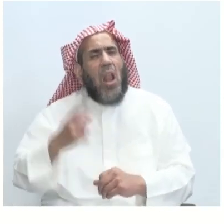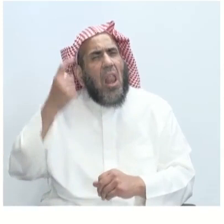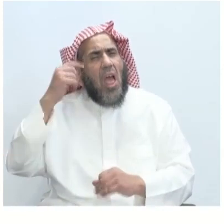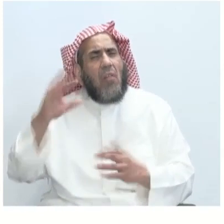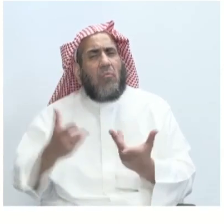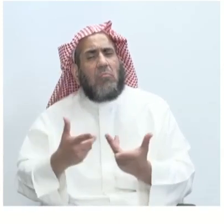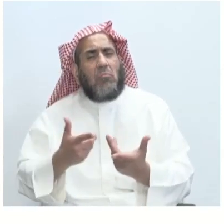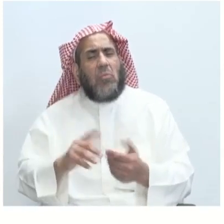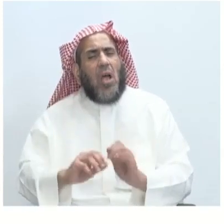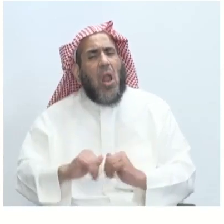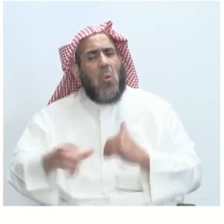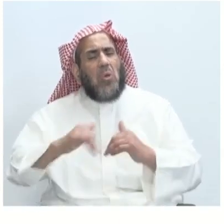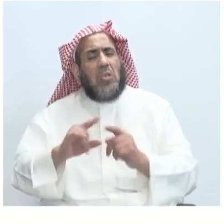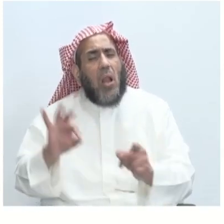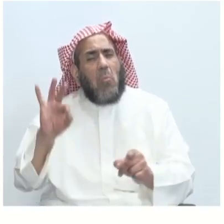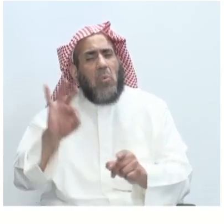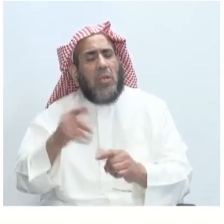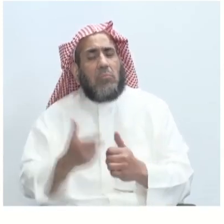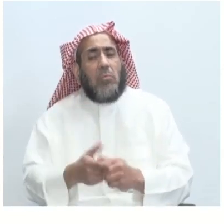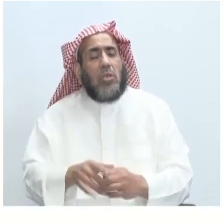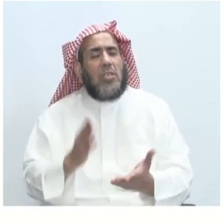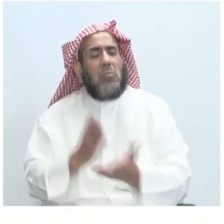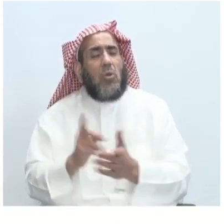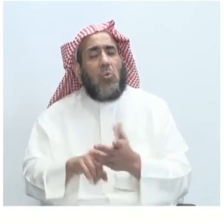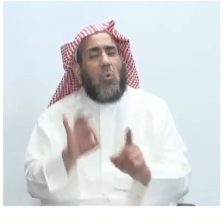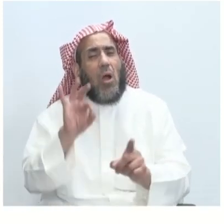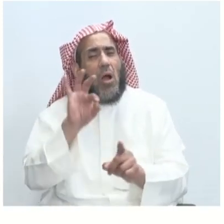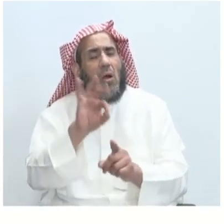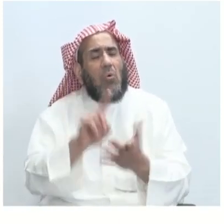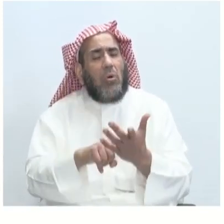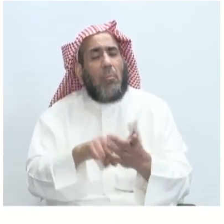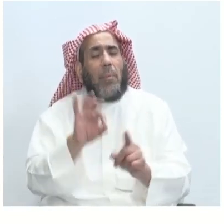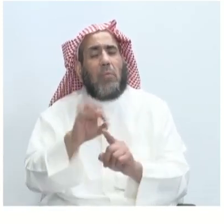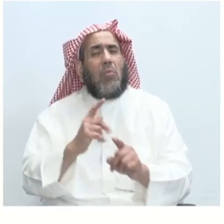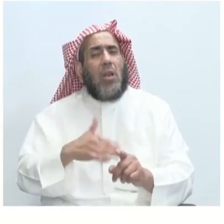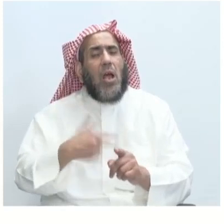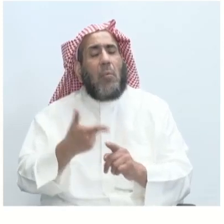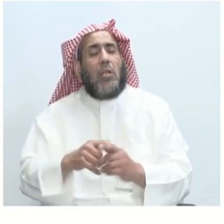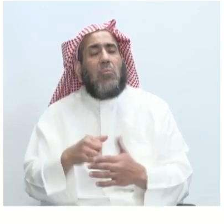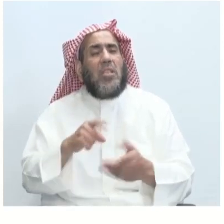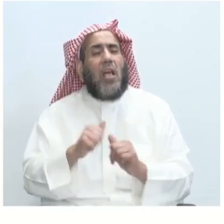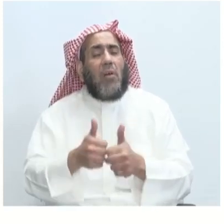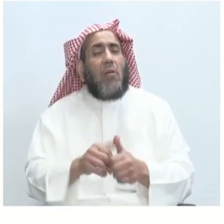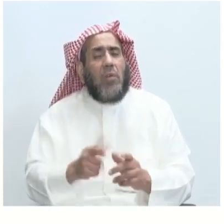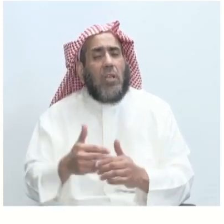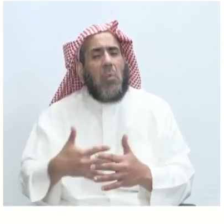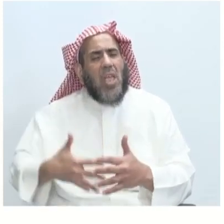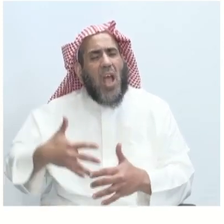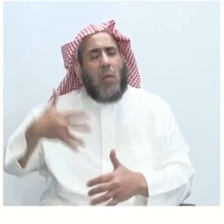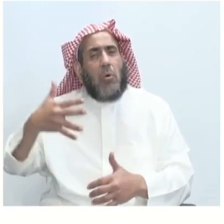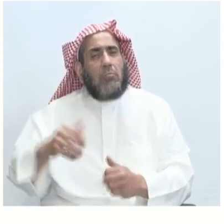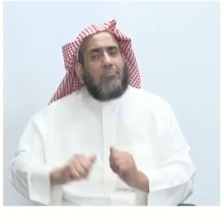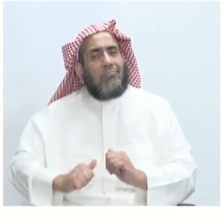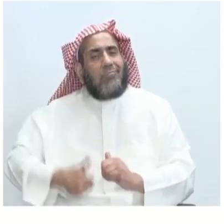يعرفون الوسيله المناسبه لكي يحققوا ما لديهم من رغبه ودافع فعندما يكبر